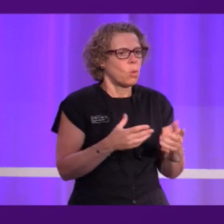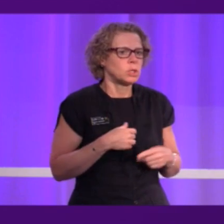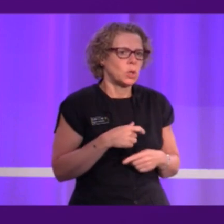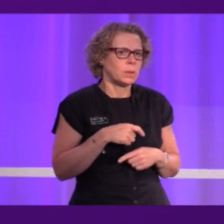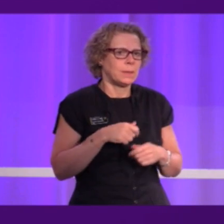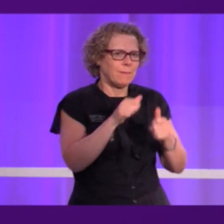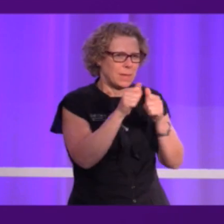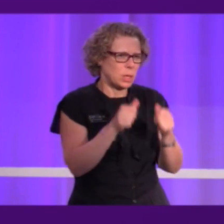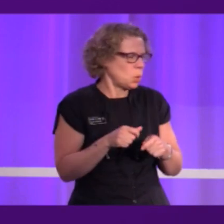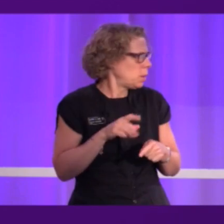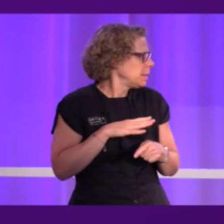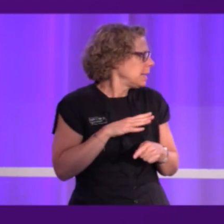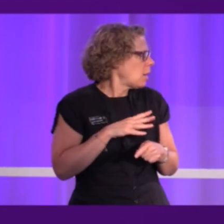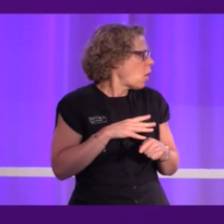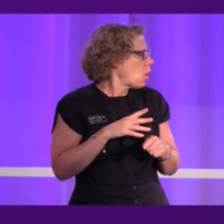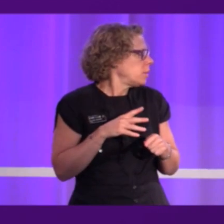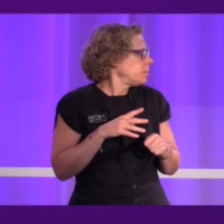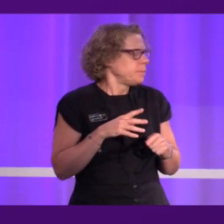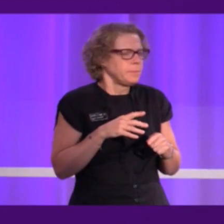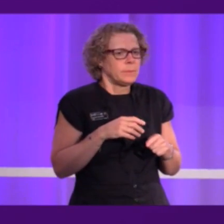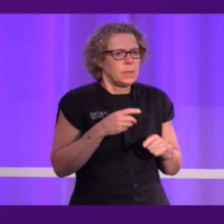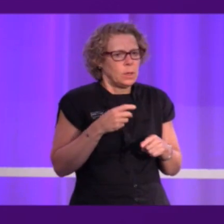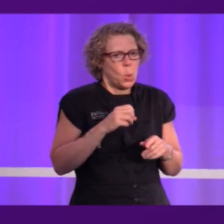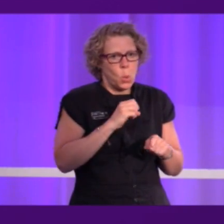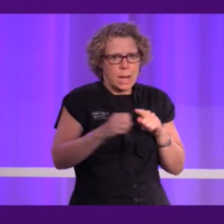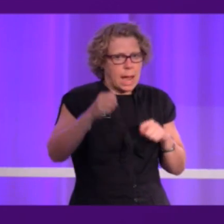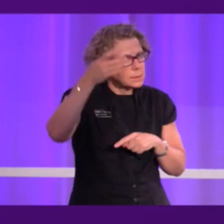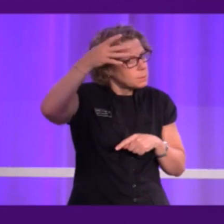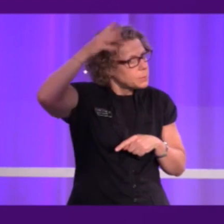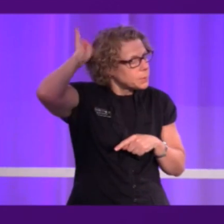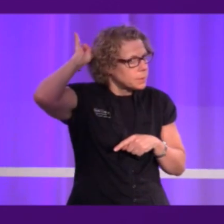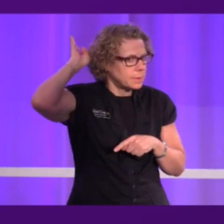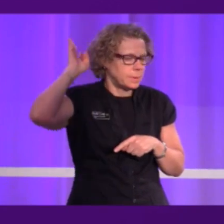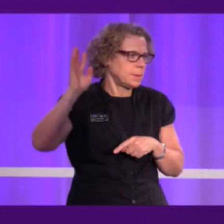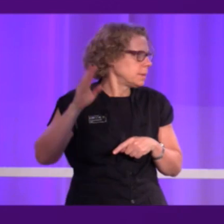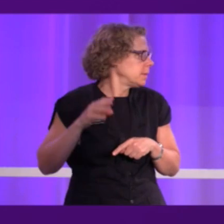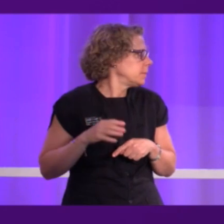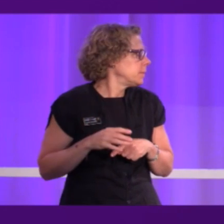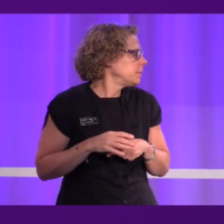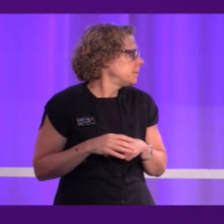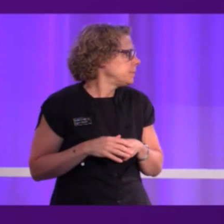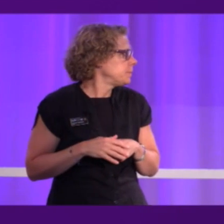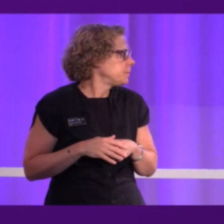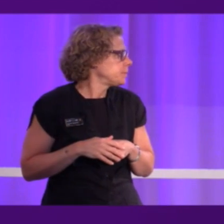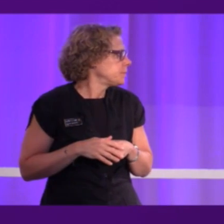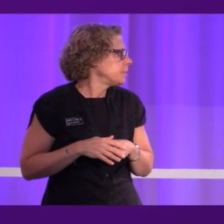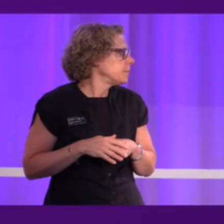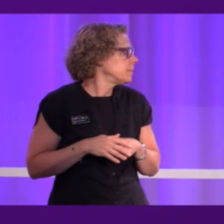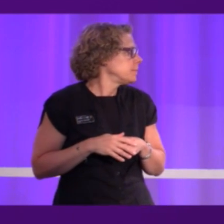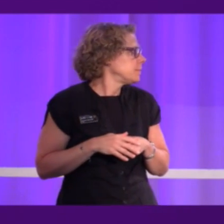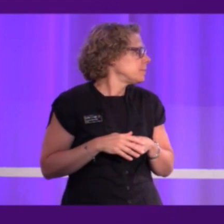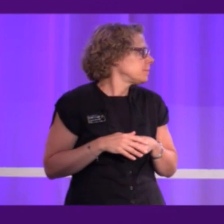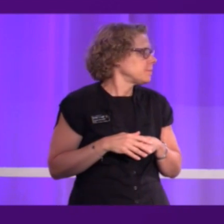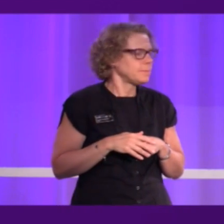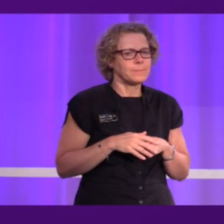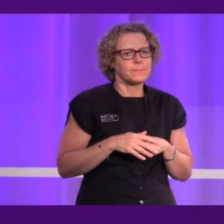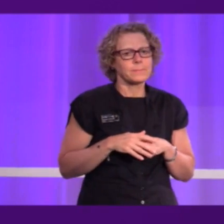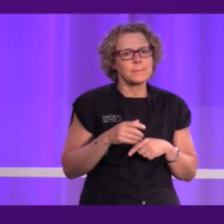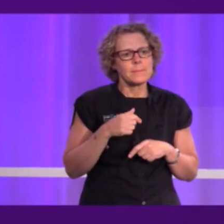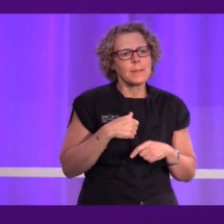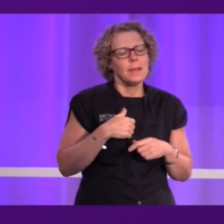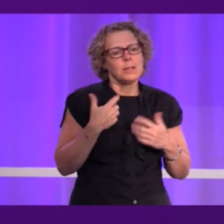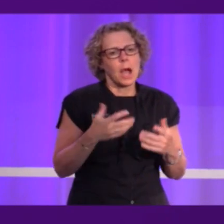figur. Din har då orange mohikanfrilla. Oj då. Om din sån här färganalysapp känner. Ja, det vet man inte vad den